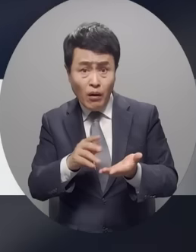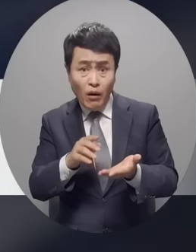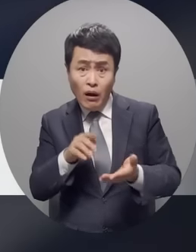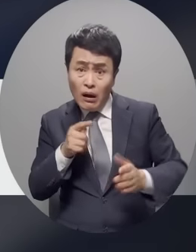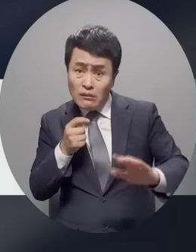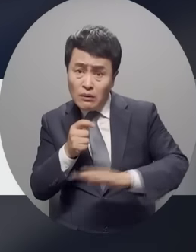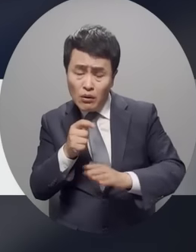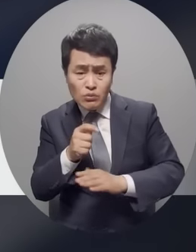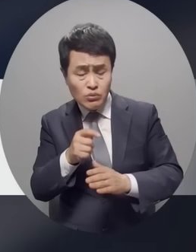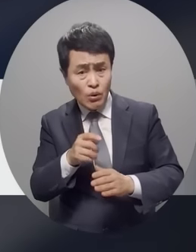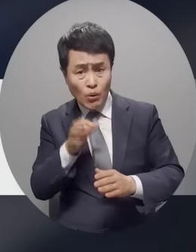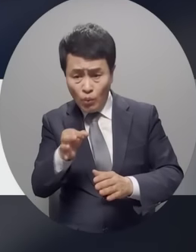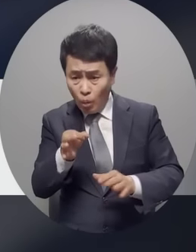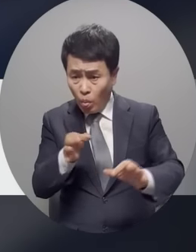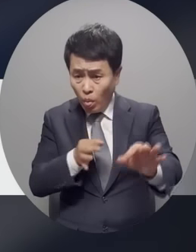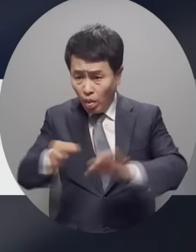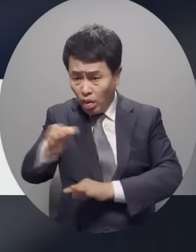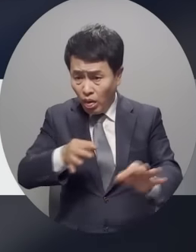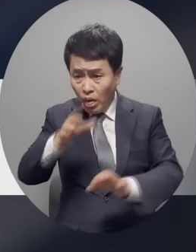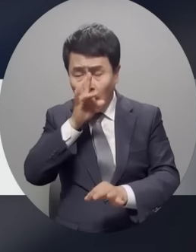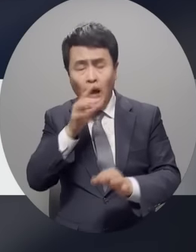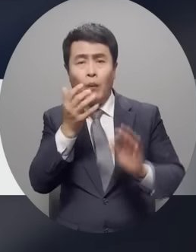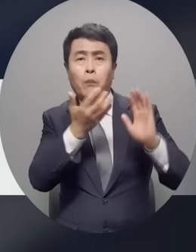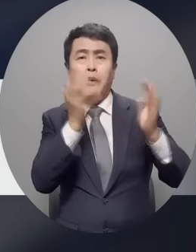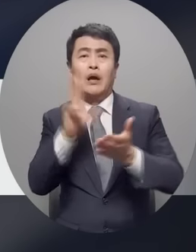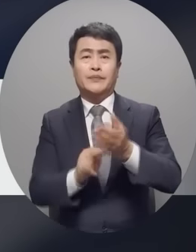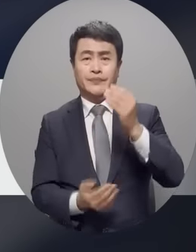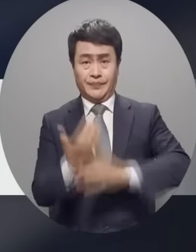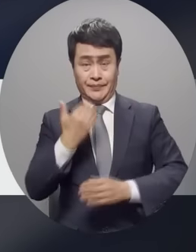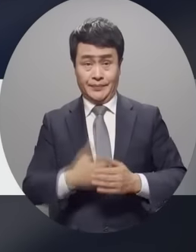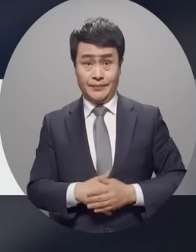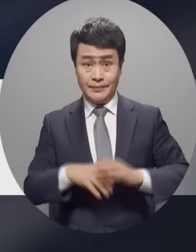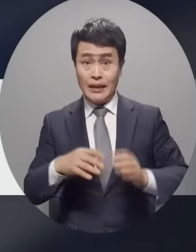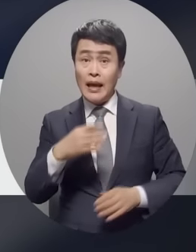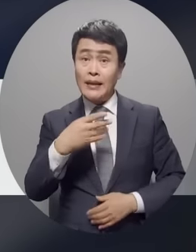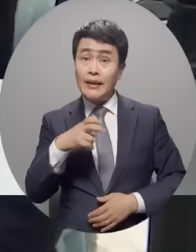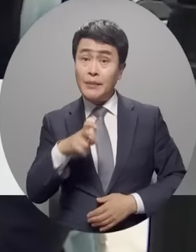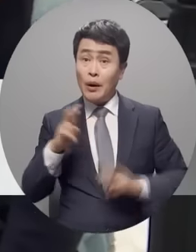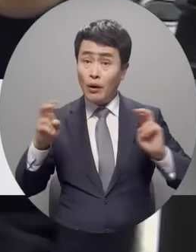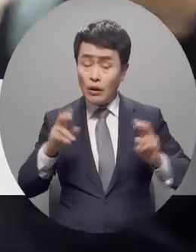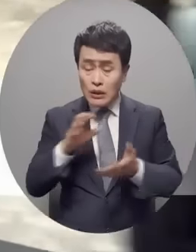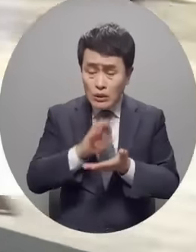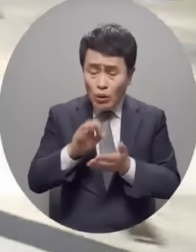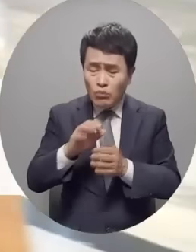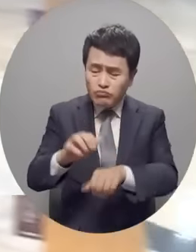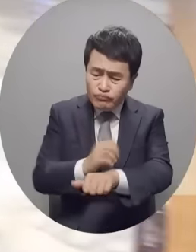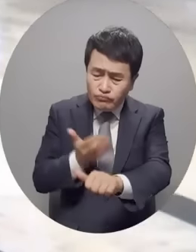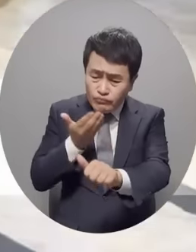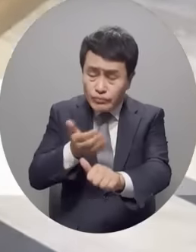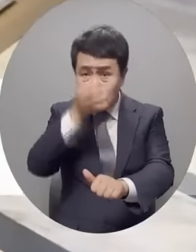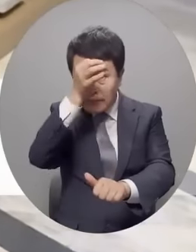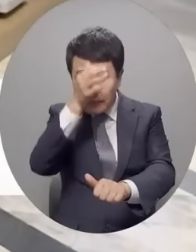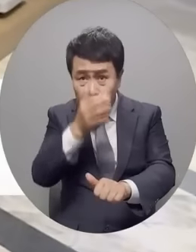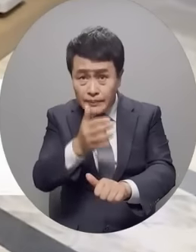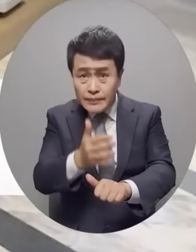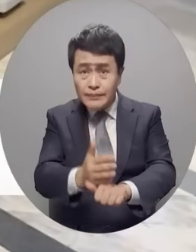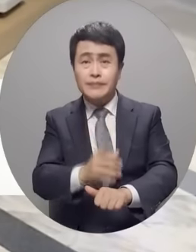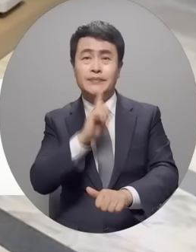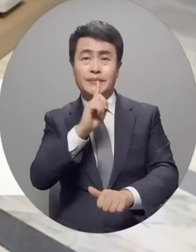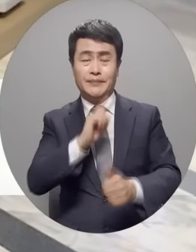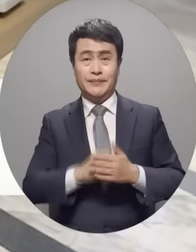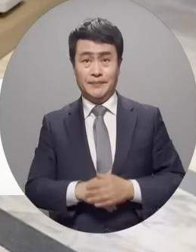등록과 요금 수납이 안 되는 등 혼란이 빚어졌습니다. 팀원이 측은 이용자분들께 불편을 끼쳐 진심으로